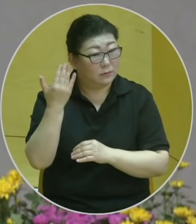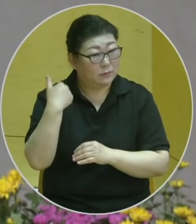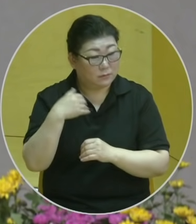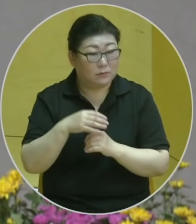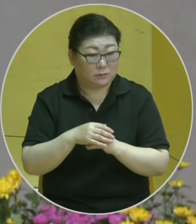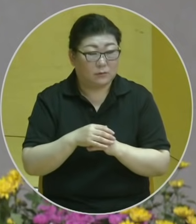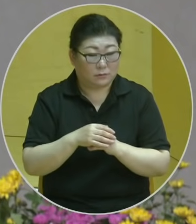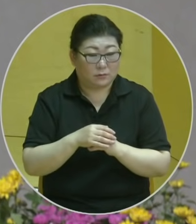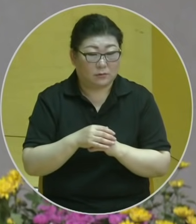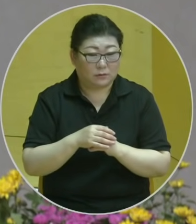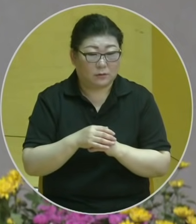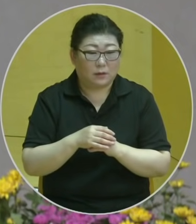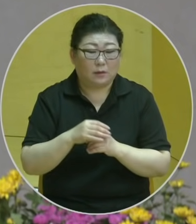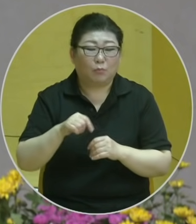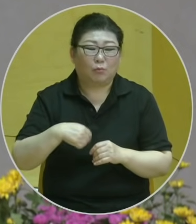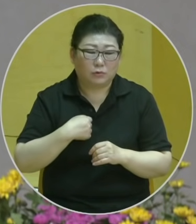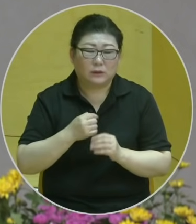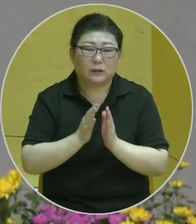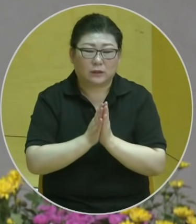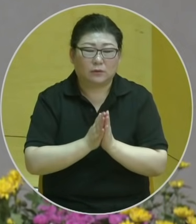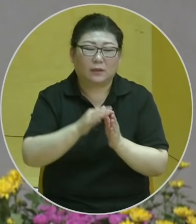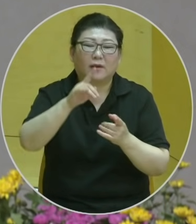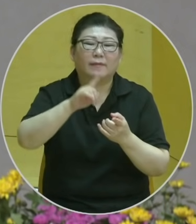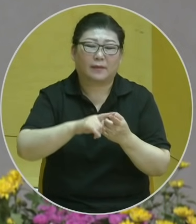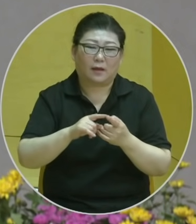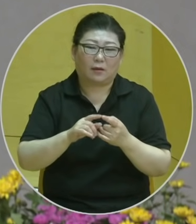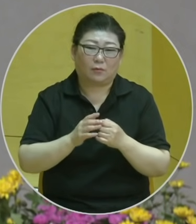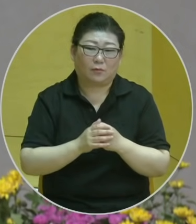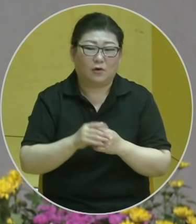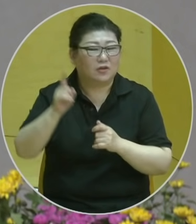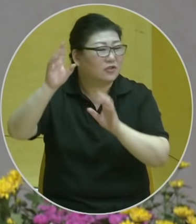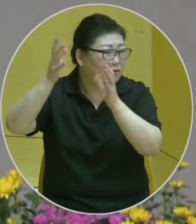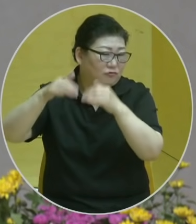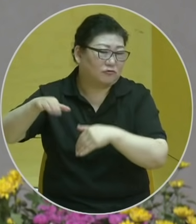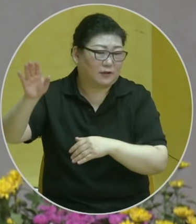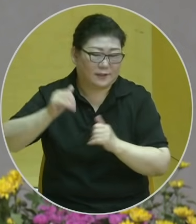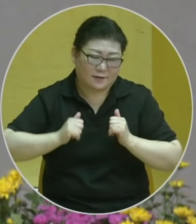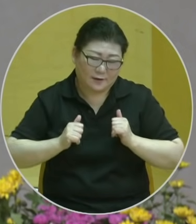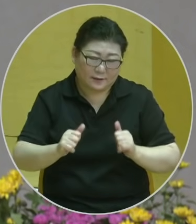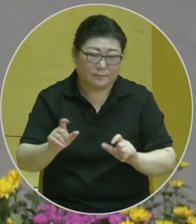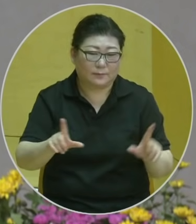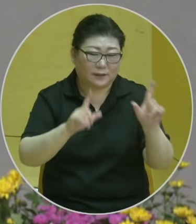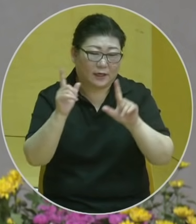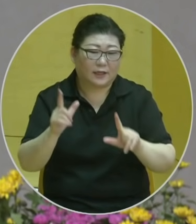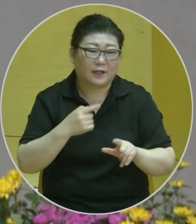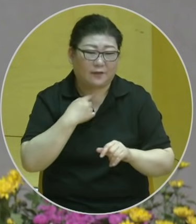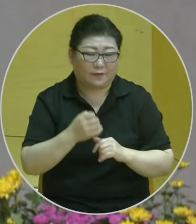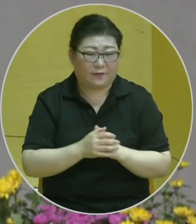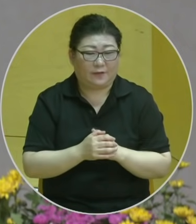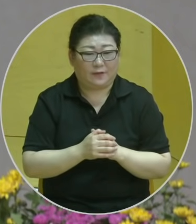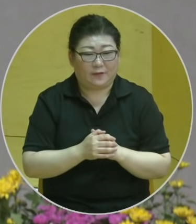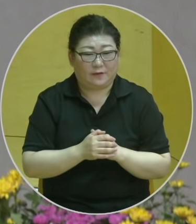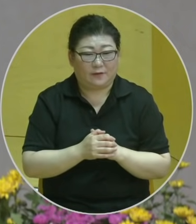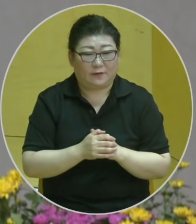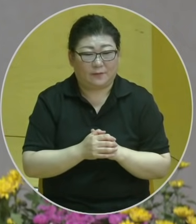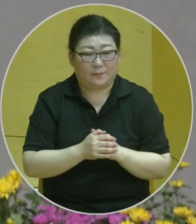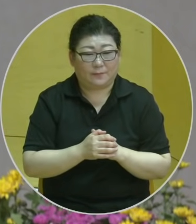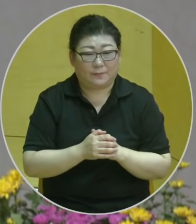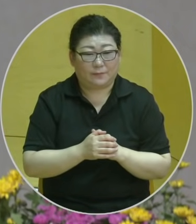천국으로 가셨습니다. 열심히 살았습니다. 최선을 다해서 살았던 그 삶이 부족한